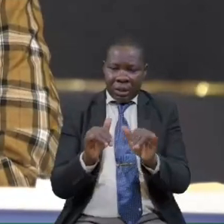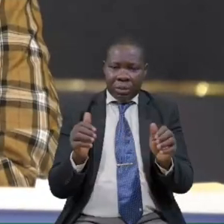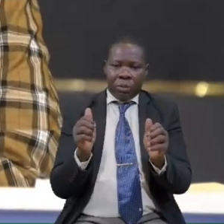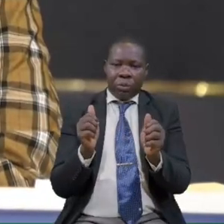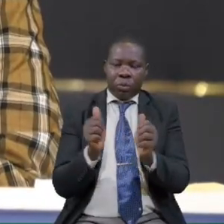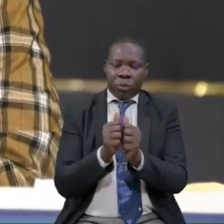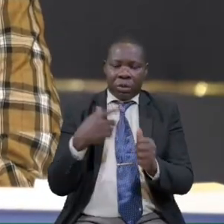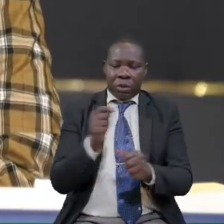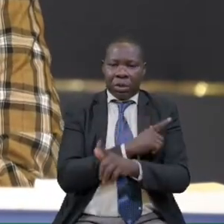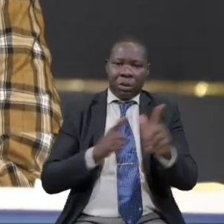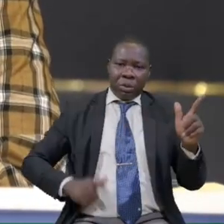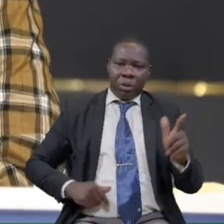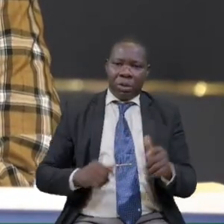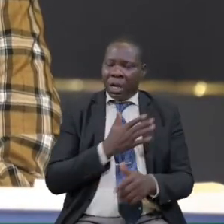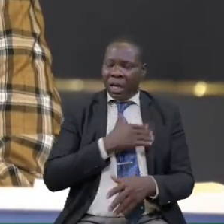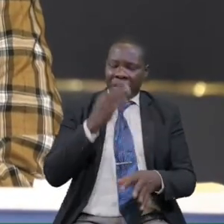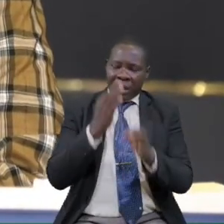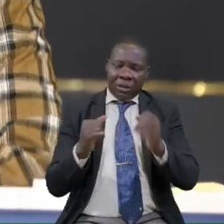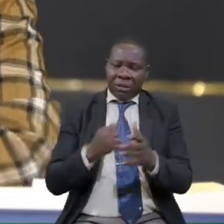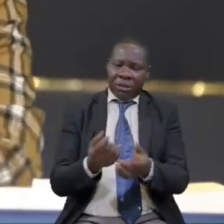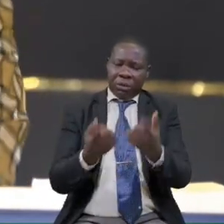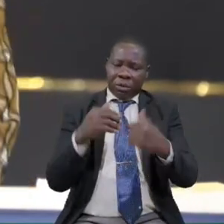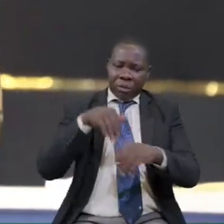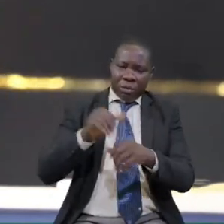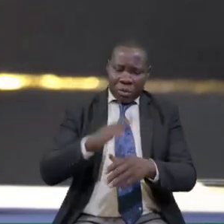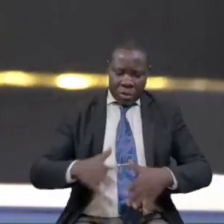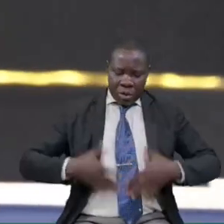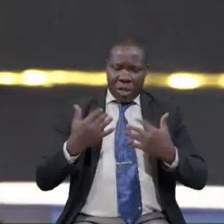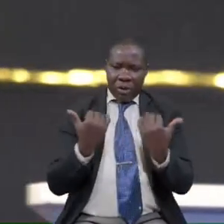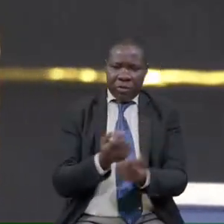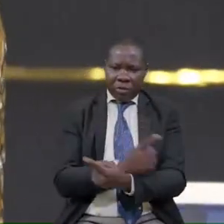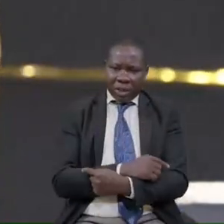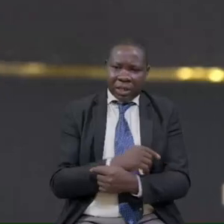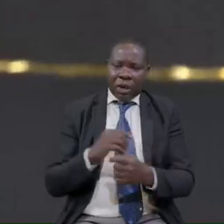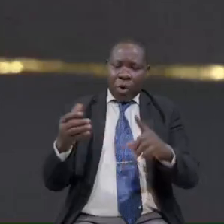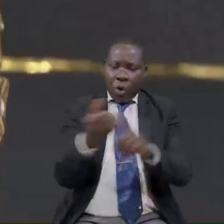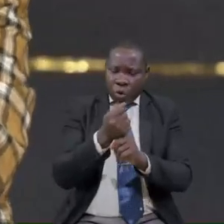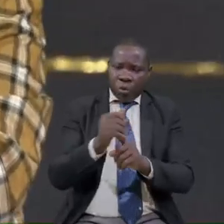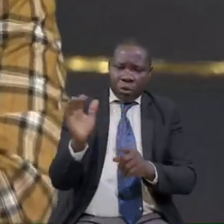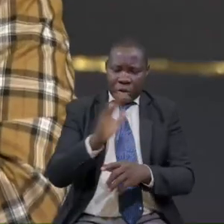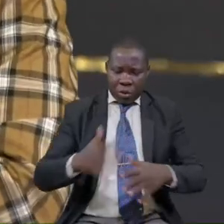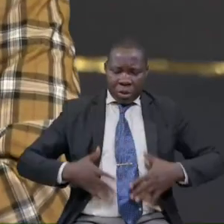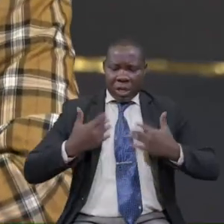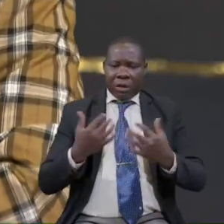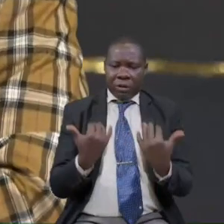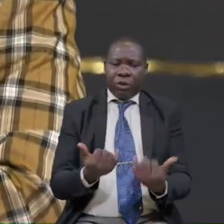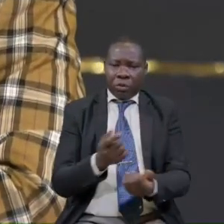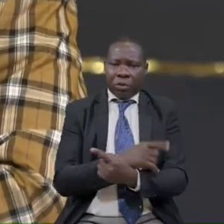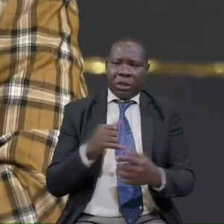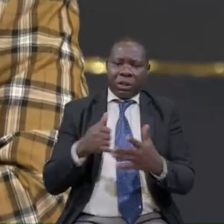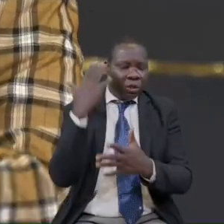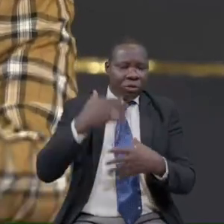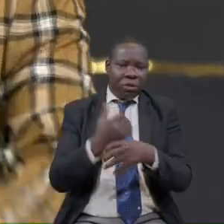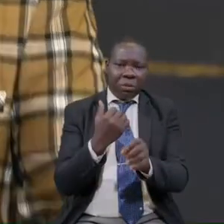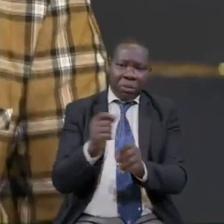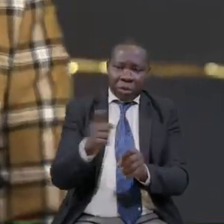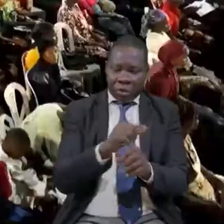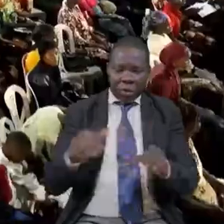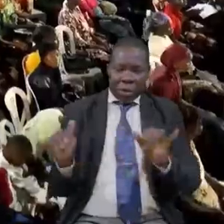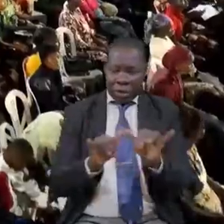Et quand la grâce vient dans votre vie ce soir et que la grâce touche votre vie, elle va vous rendre conforme